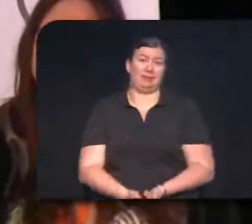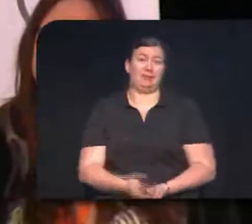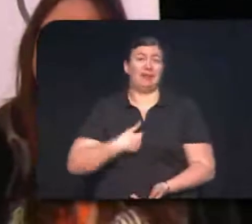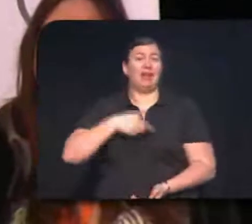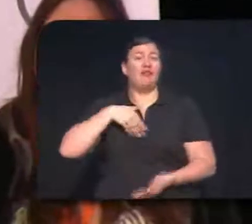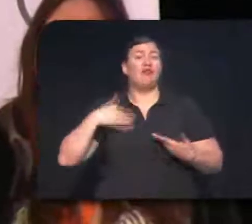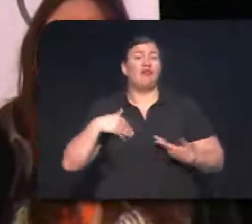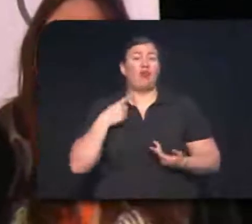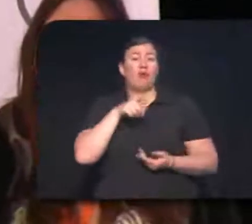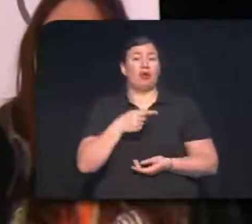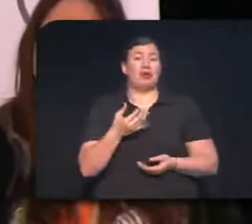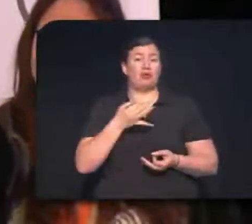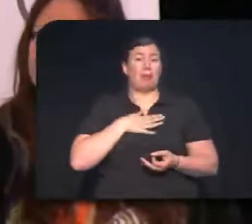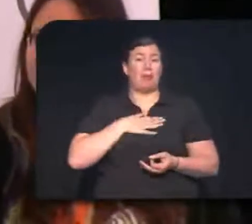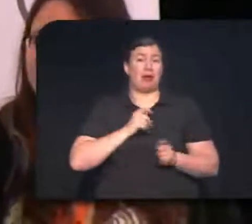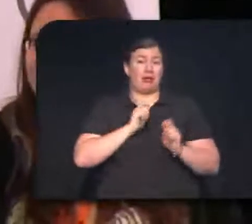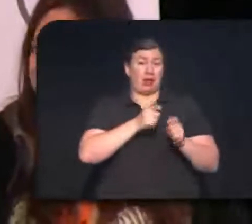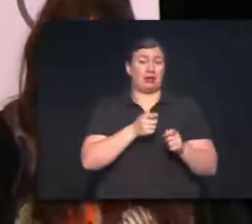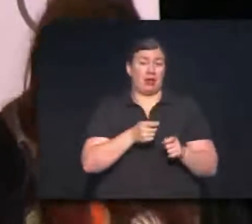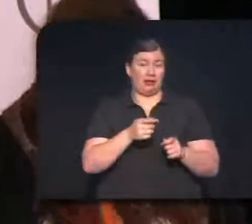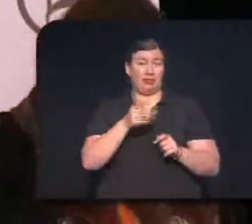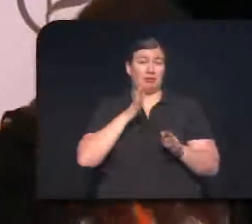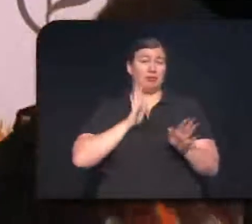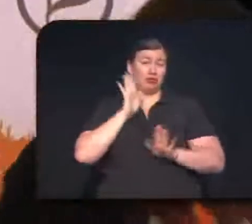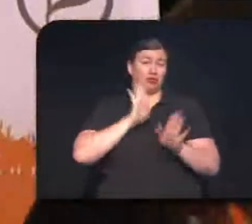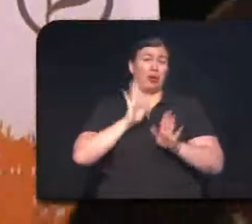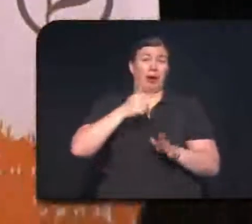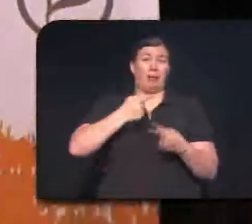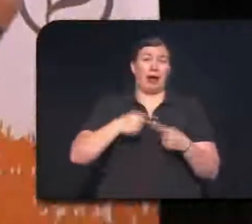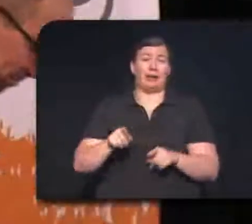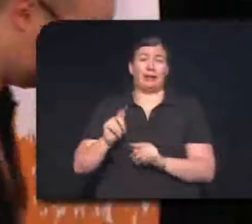würde mich aber auch freuen wenn der andere angenommen wird vielen Dank